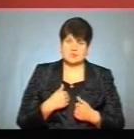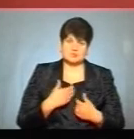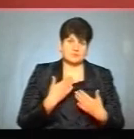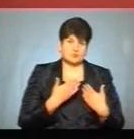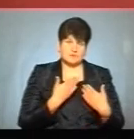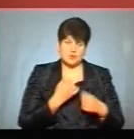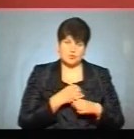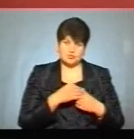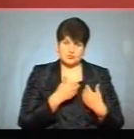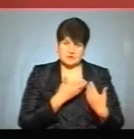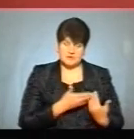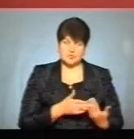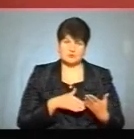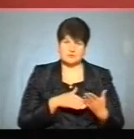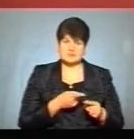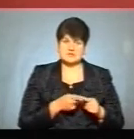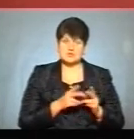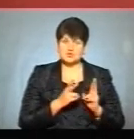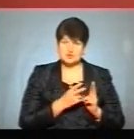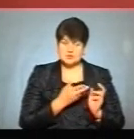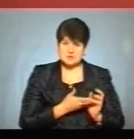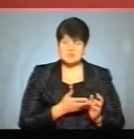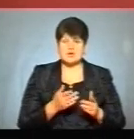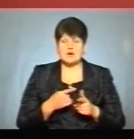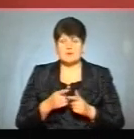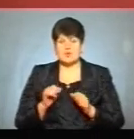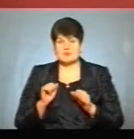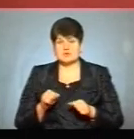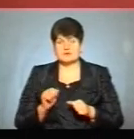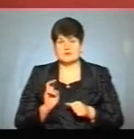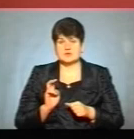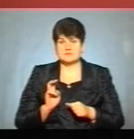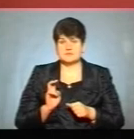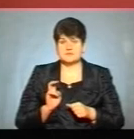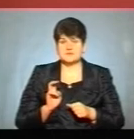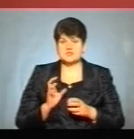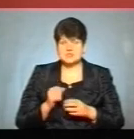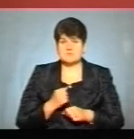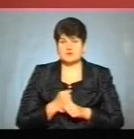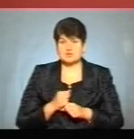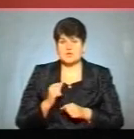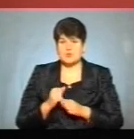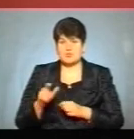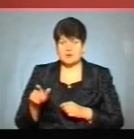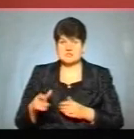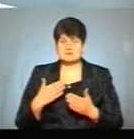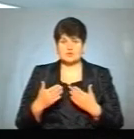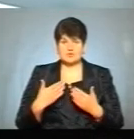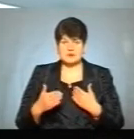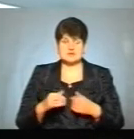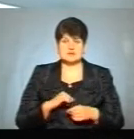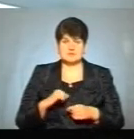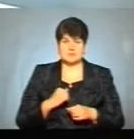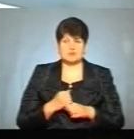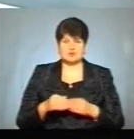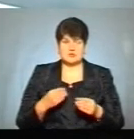поспілкувалися з роботодавцем, посприяли в ті зустрічі, або все ж таки йти, можливо, навіть і працюючи ще на роботі, можливо, спілкуватися з самим роботодавцем